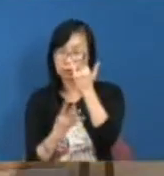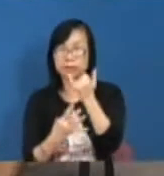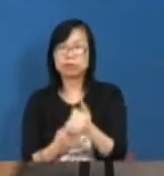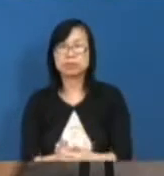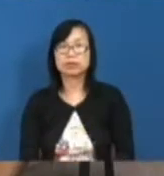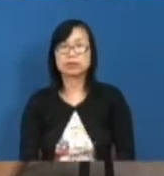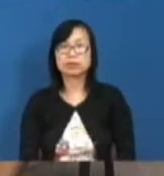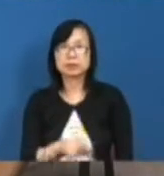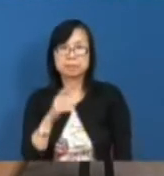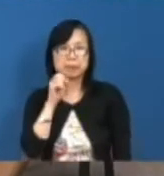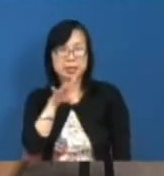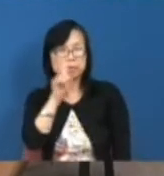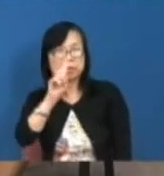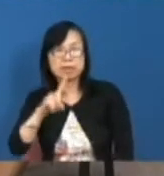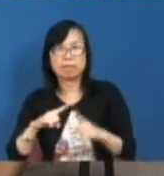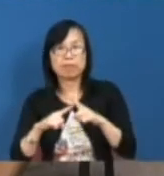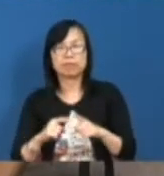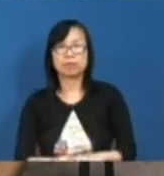咩人嚟嘅呢班？